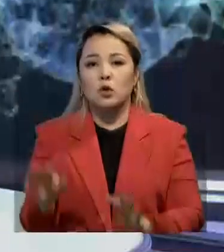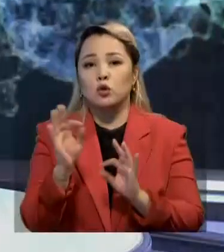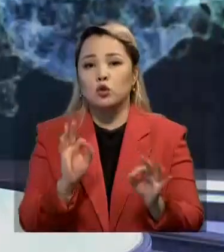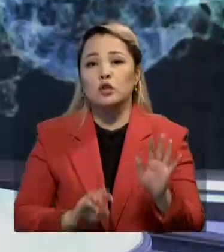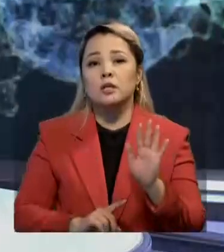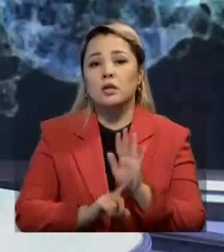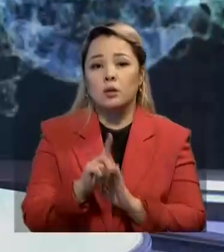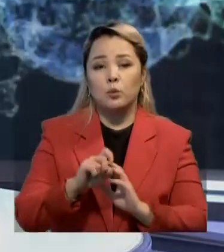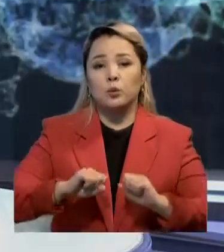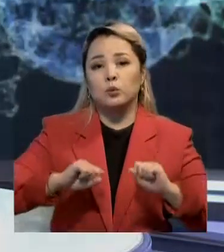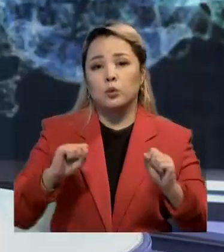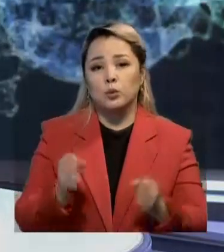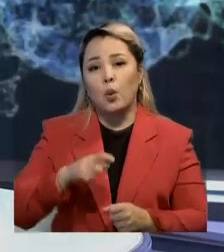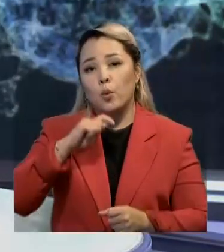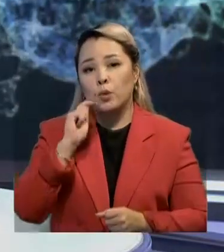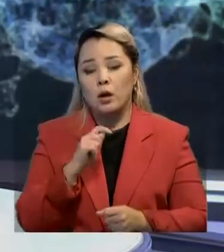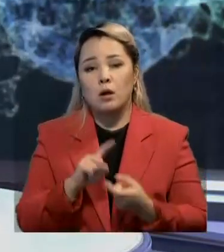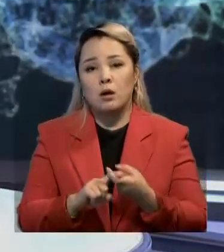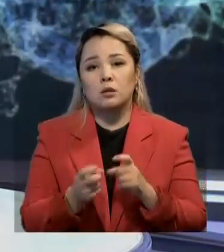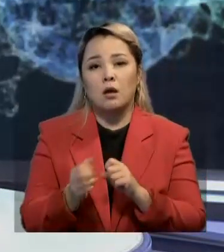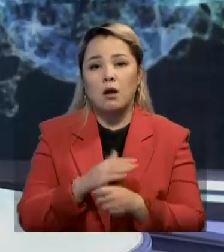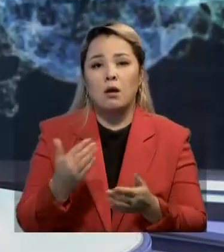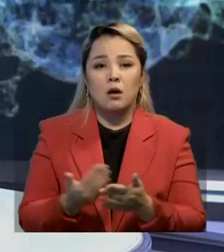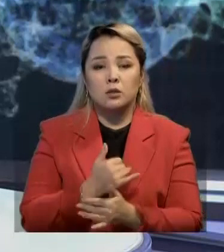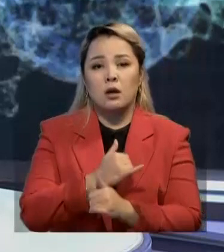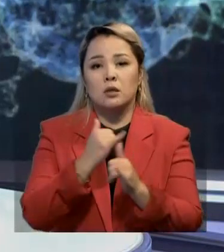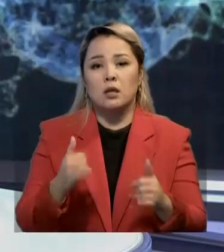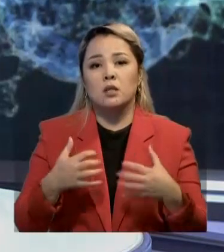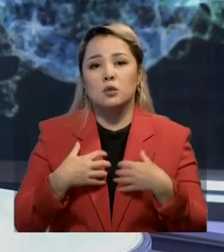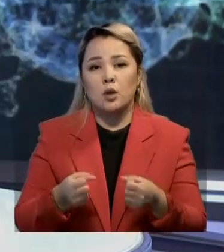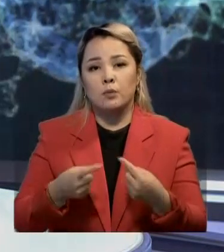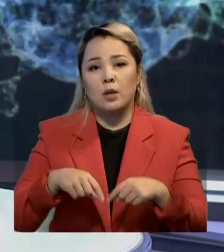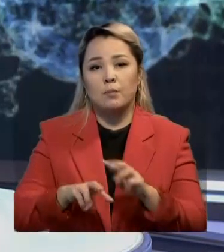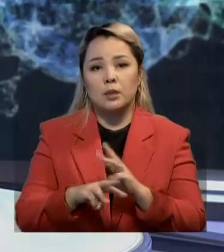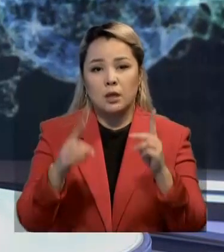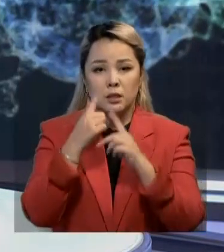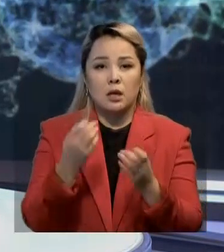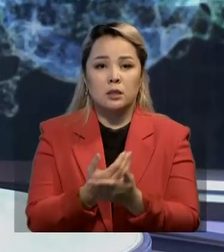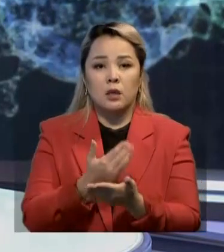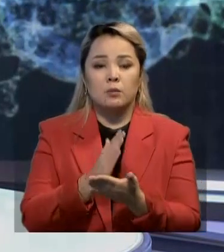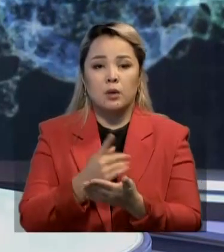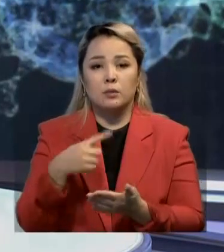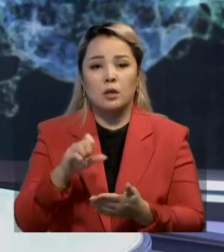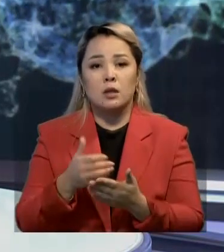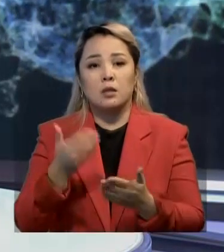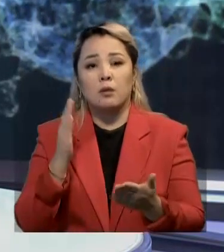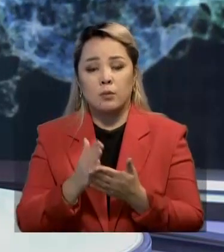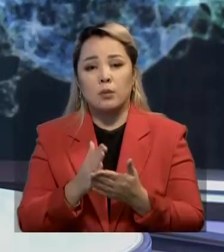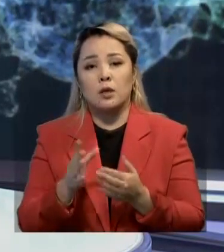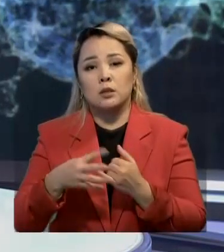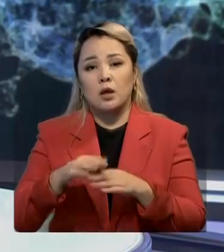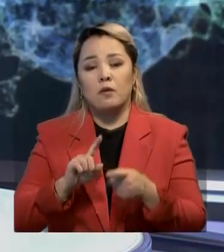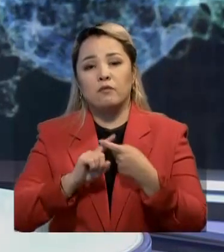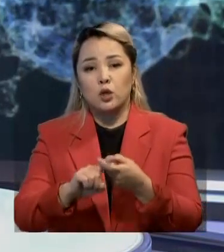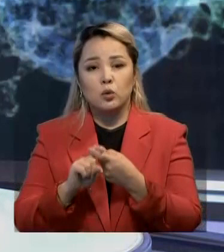Күз келіп, күн суытқалы Украинада коронавирус қайта өршіді. Денсаулық сақтау министрлігінің мәліметіне сүйенсек, өткен аптада елде